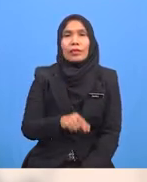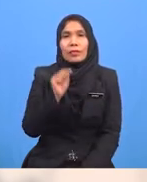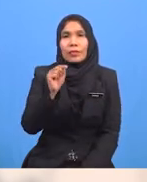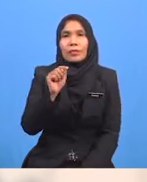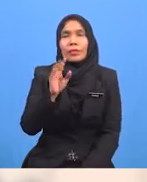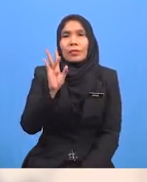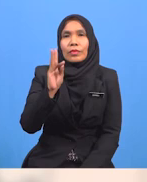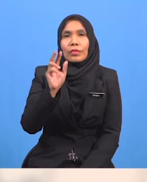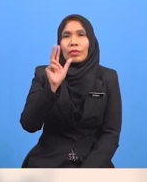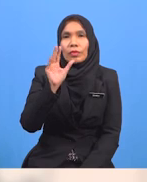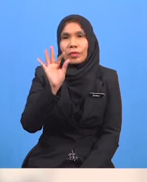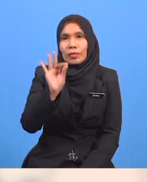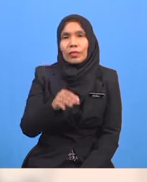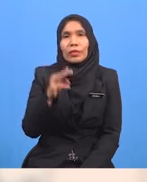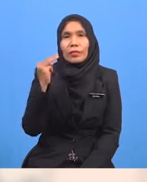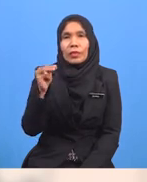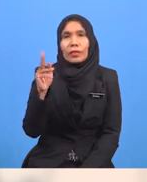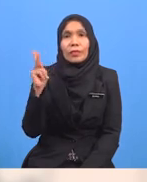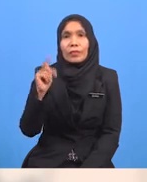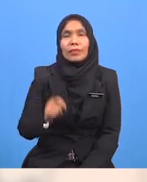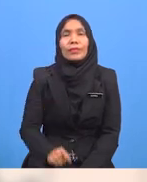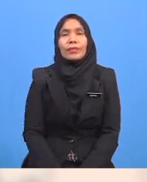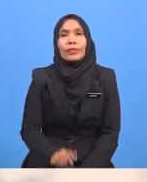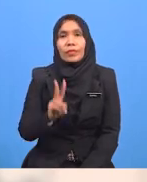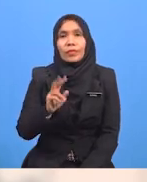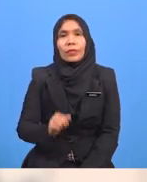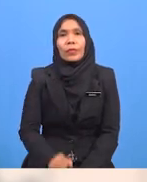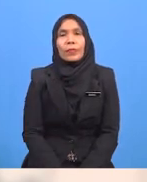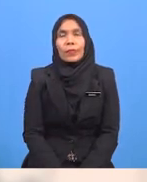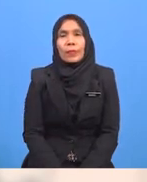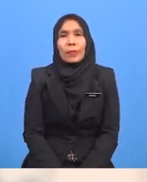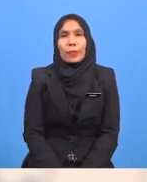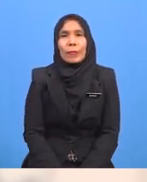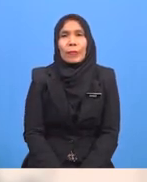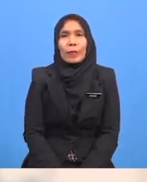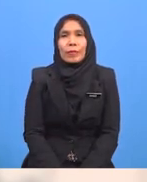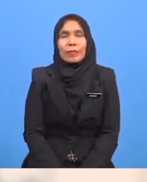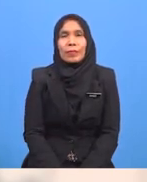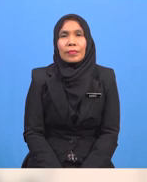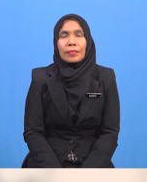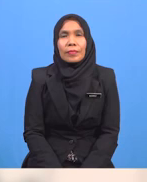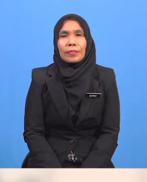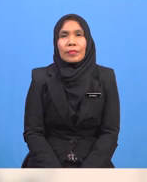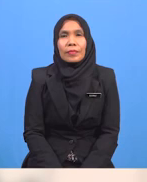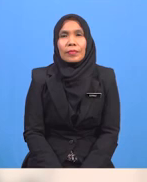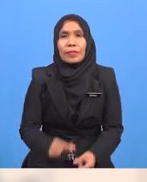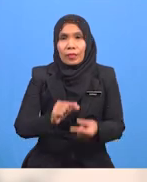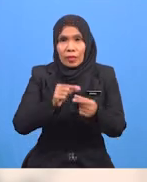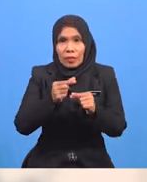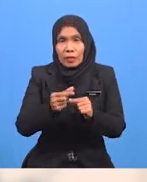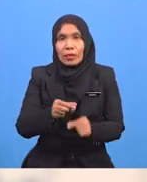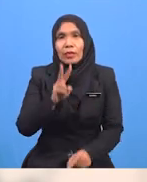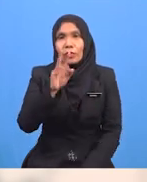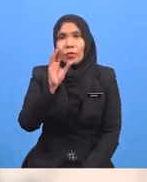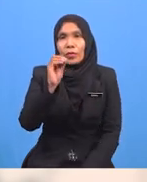st20 mite adalah tapak bagi segitiga SD yuk oleh itu digantikan